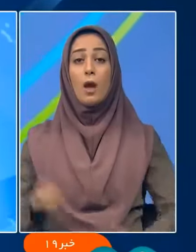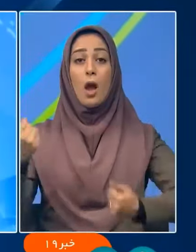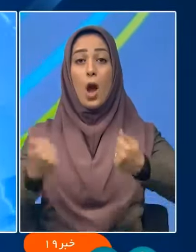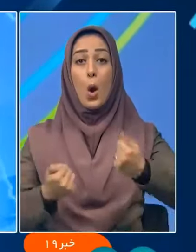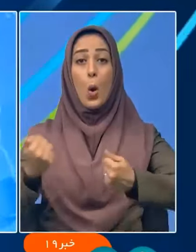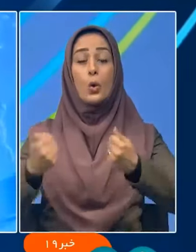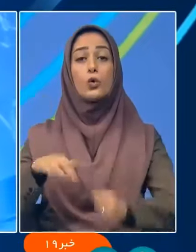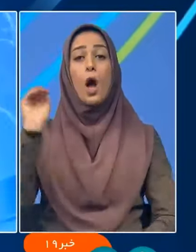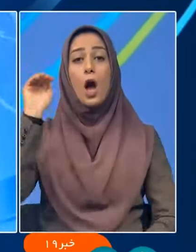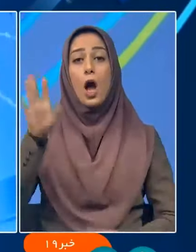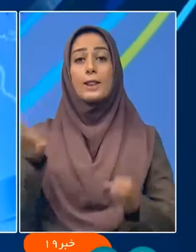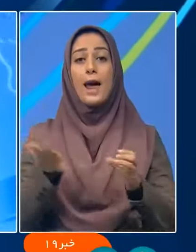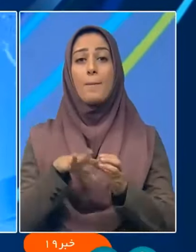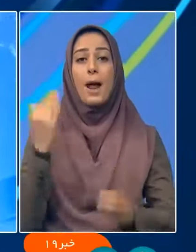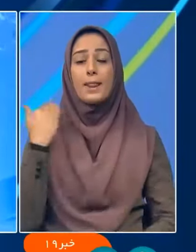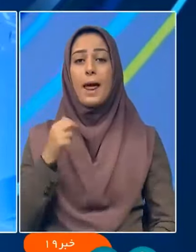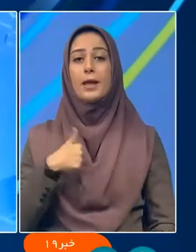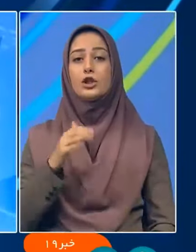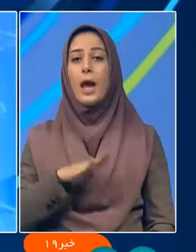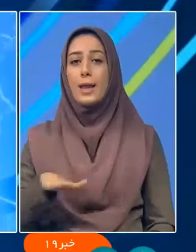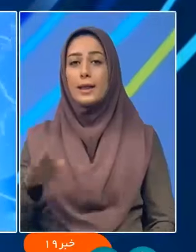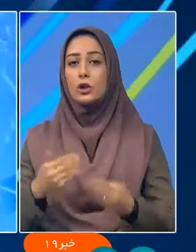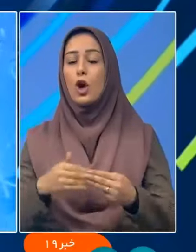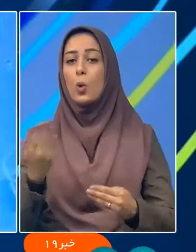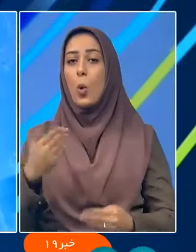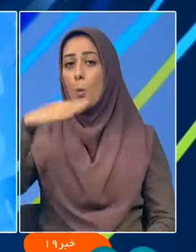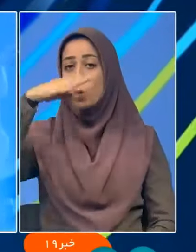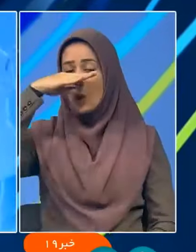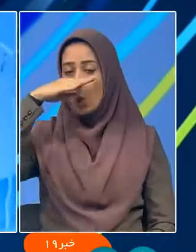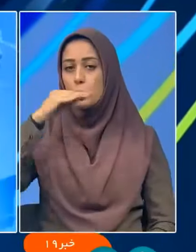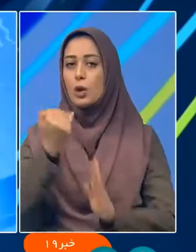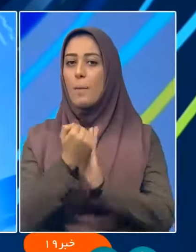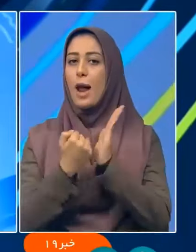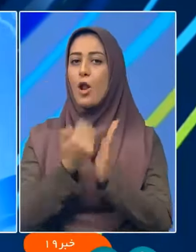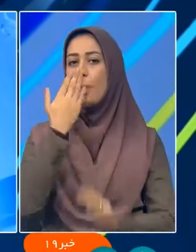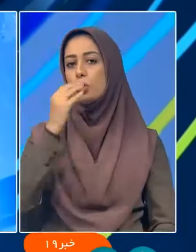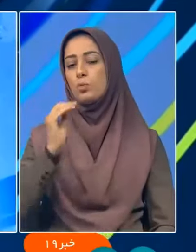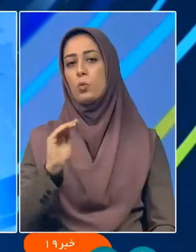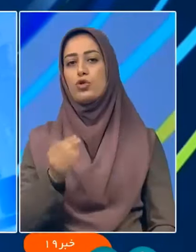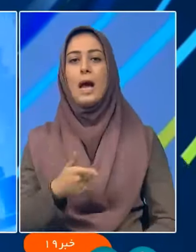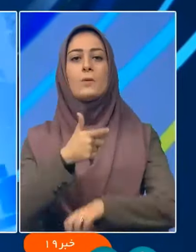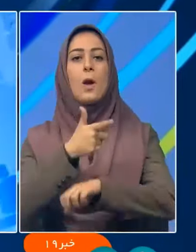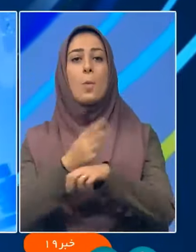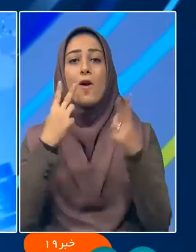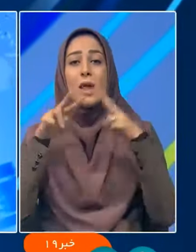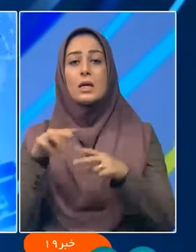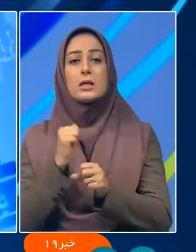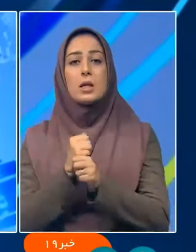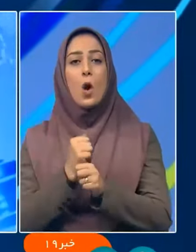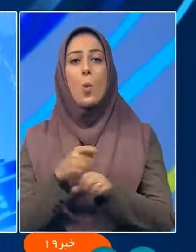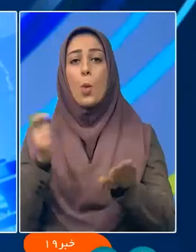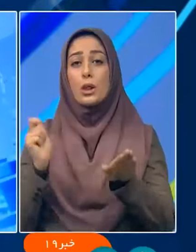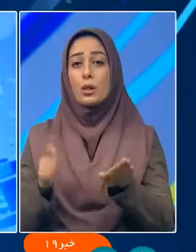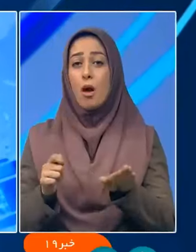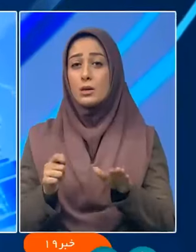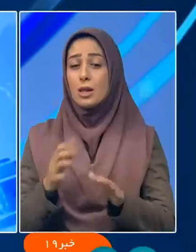خودروهای خارجی در بندر شهید رجایی و گمرک هرمزگان تعیین تکلیف می شود. معاون نظارت بر امور دادسراها و